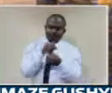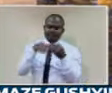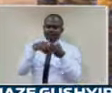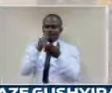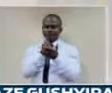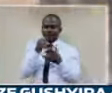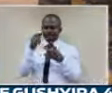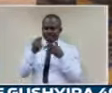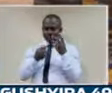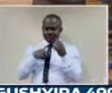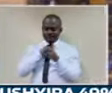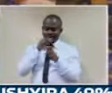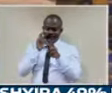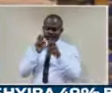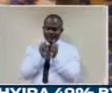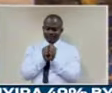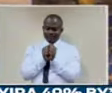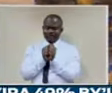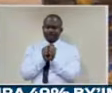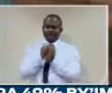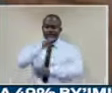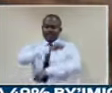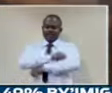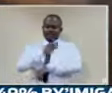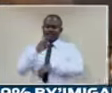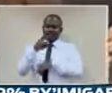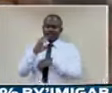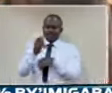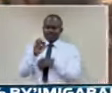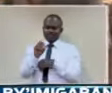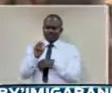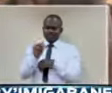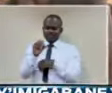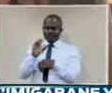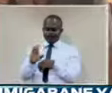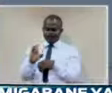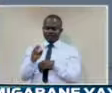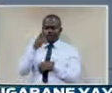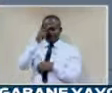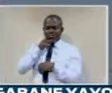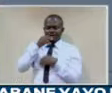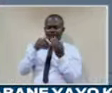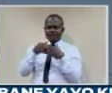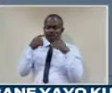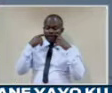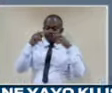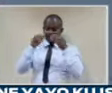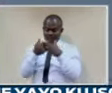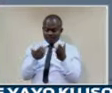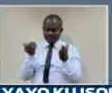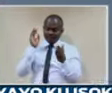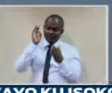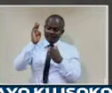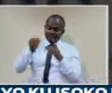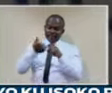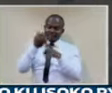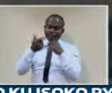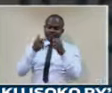mu byo numva. Ishuri rya elegitoronike. Harerimana Celestine umubyeyi we abona uyu mwana we ngo yazagera